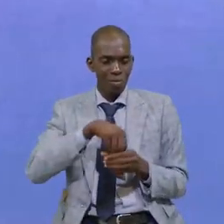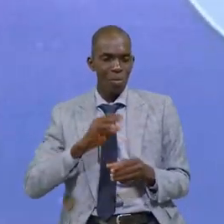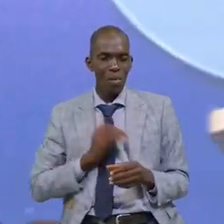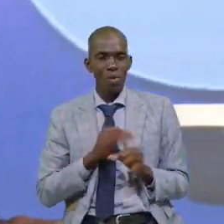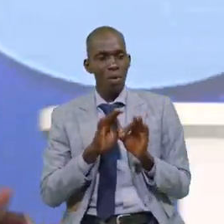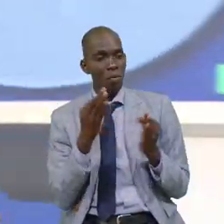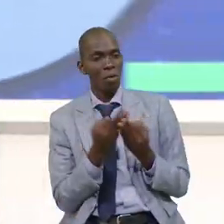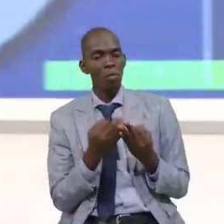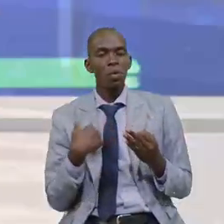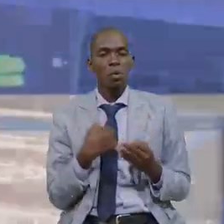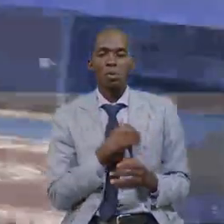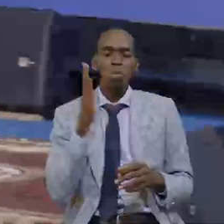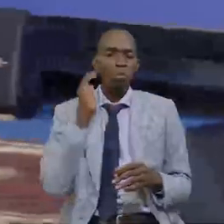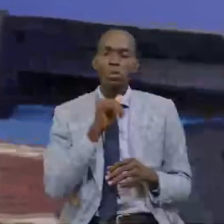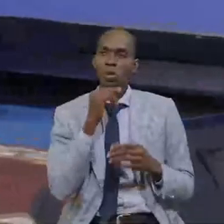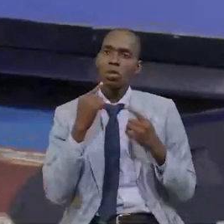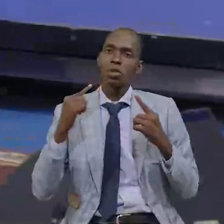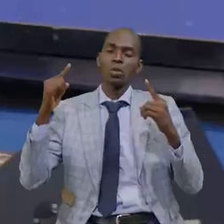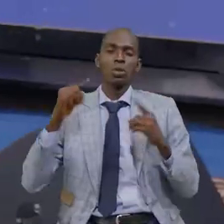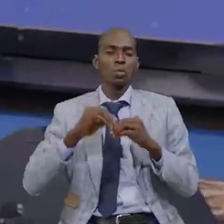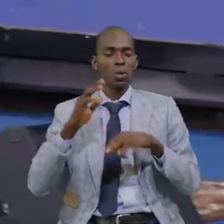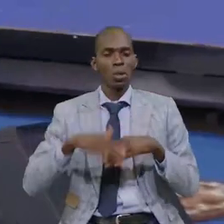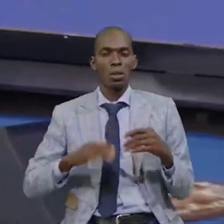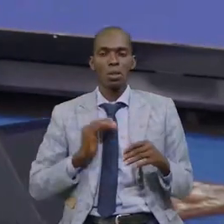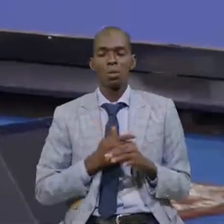dépasser notre cercle familial.